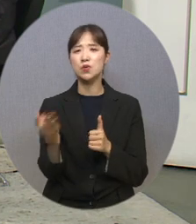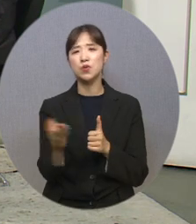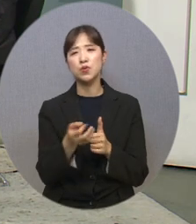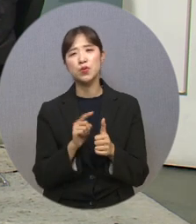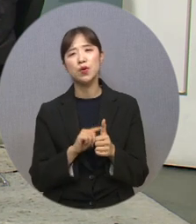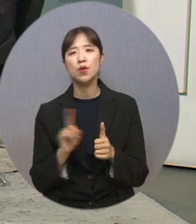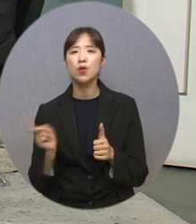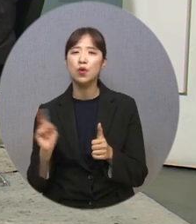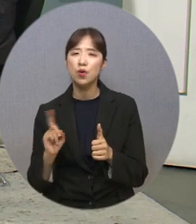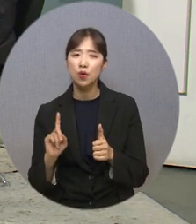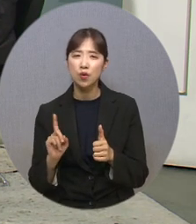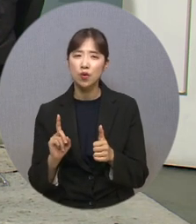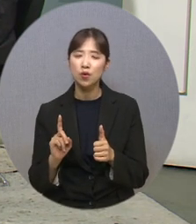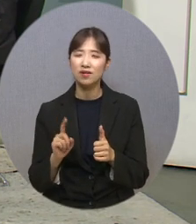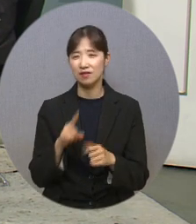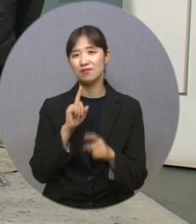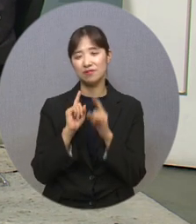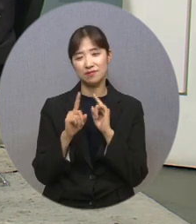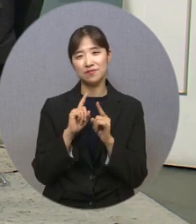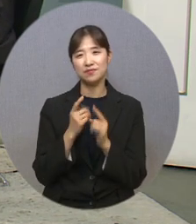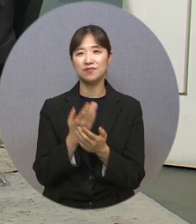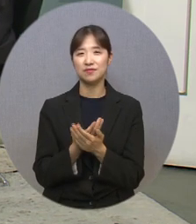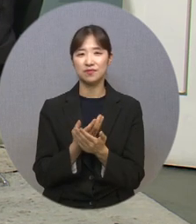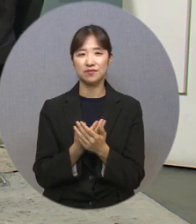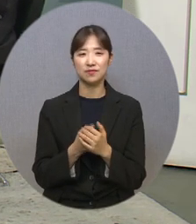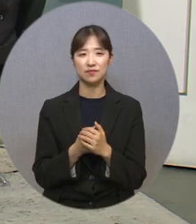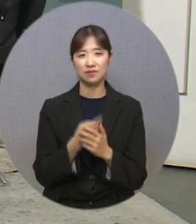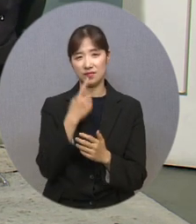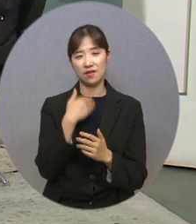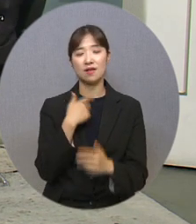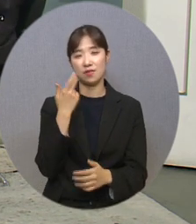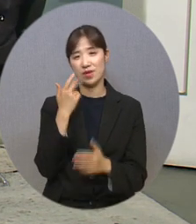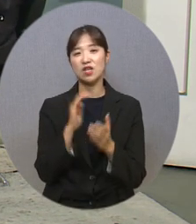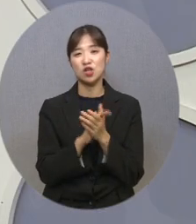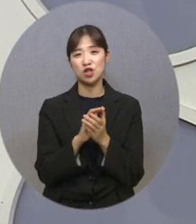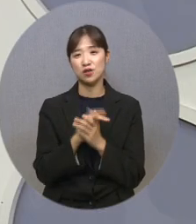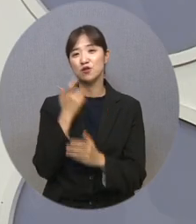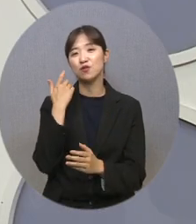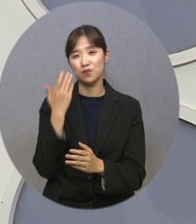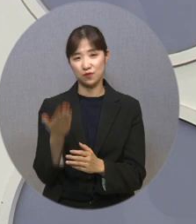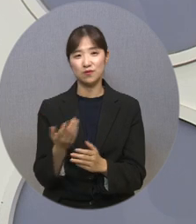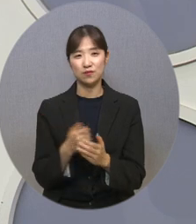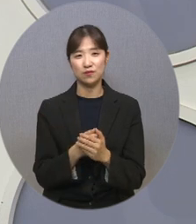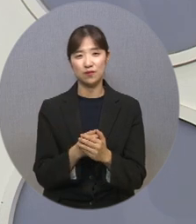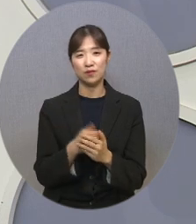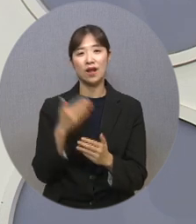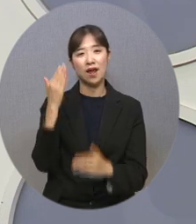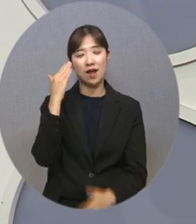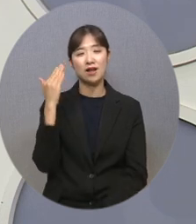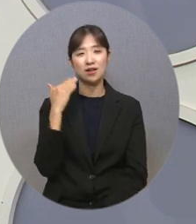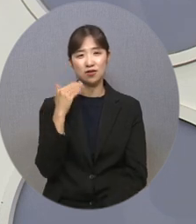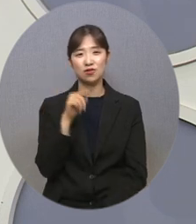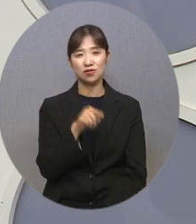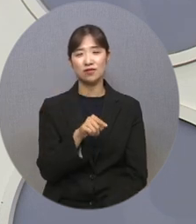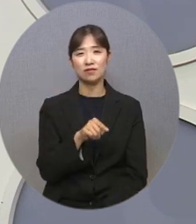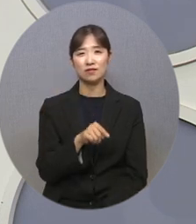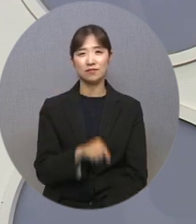정치인이었을까? 한번 좀. 아, 네. 네. 제가 미국 친구들한테 물었어요. 네. 그 한국의